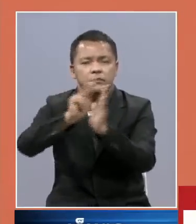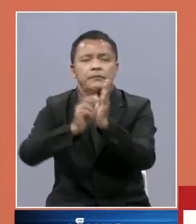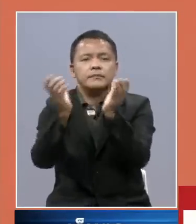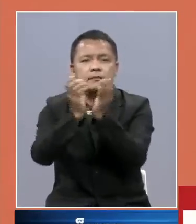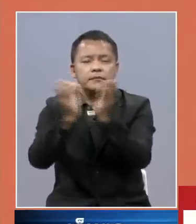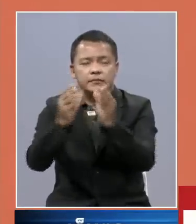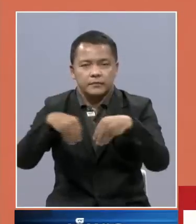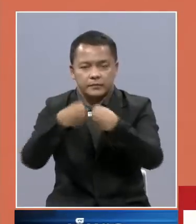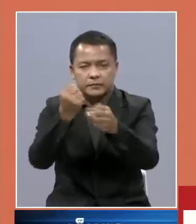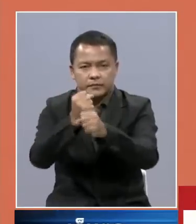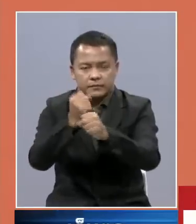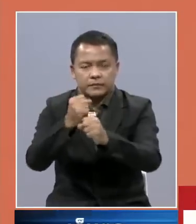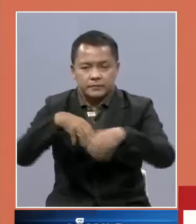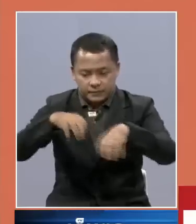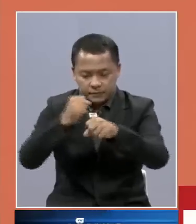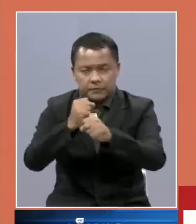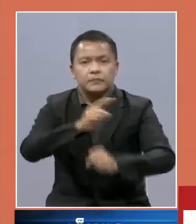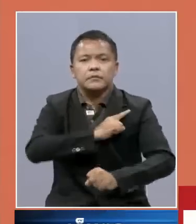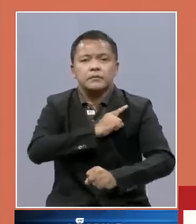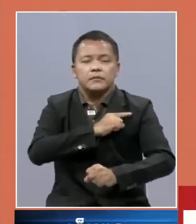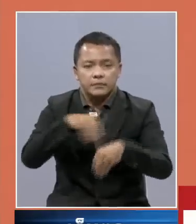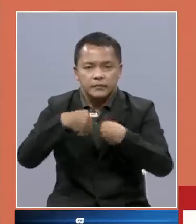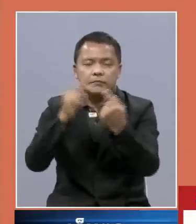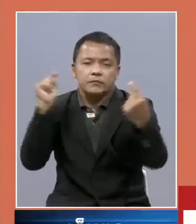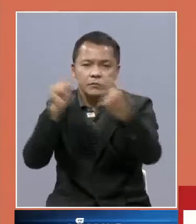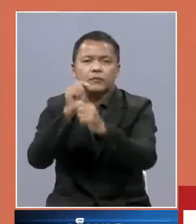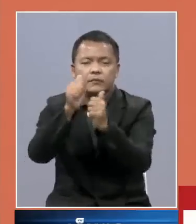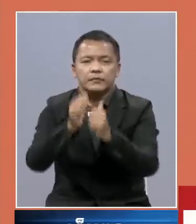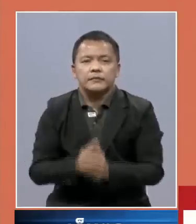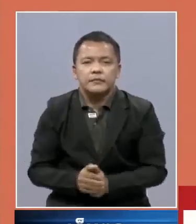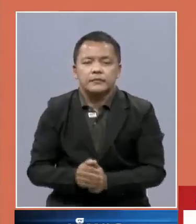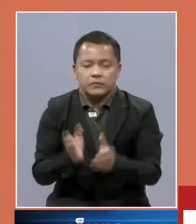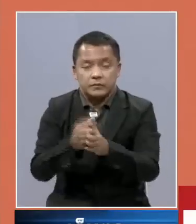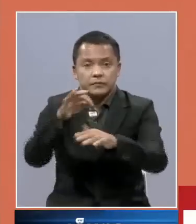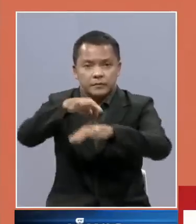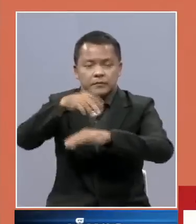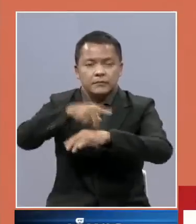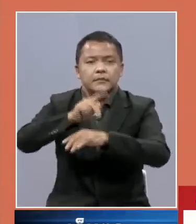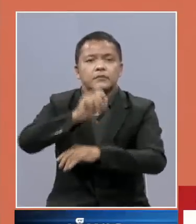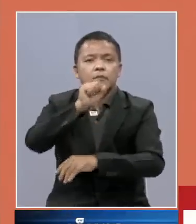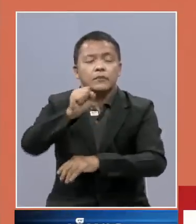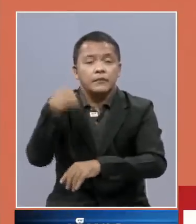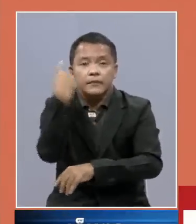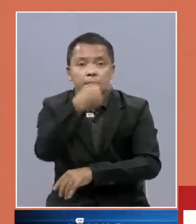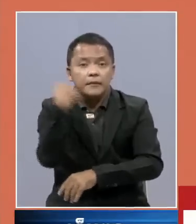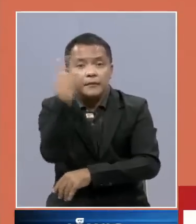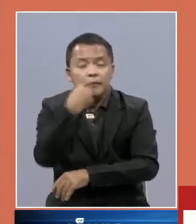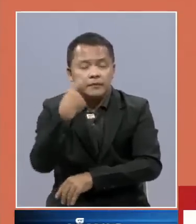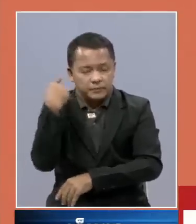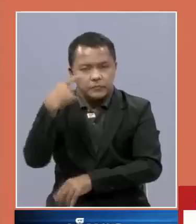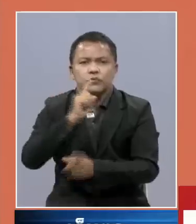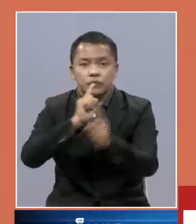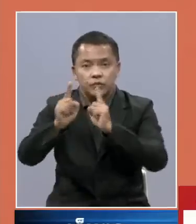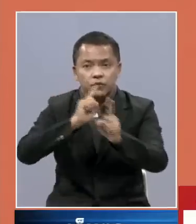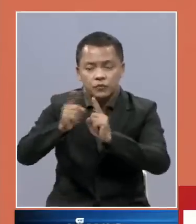เราจึงจะสามารถที่จะทำภารกิจนี้ให้ลุล่วงได ้ส่วนตำแหน่งประธานสภาจะเป็นใครนั้นนะคะก็ได้มีการพู